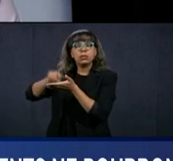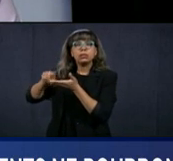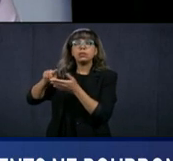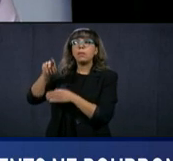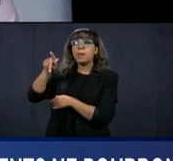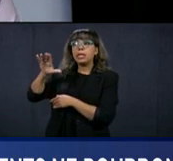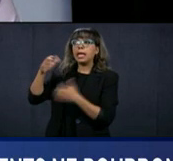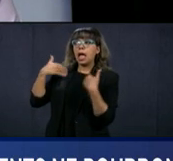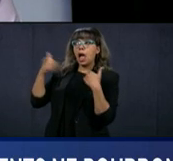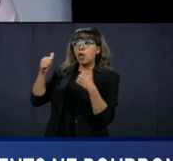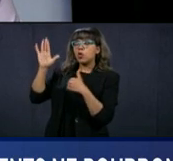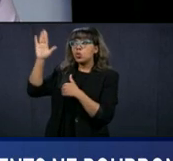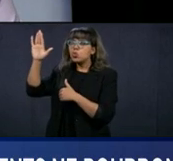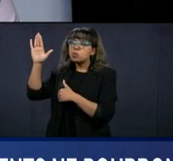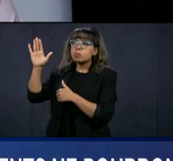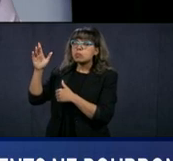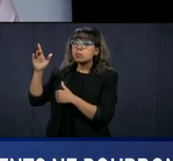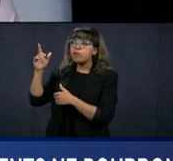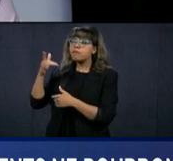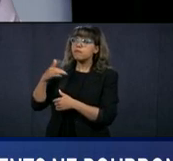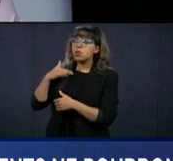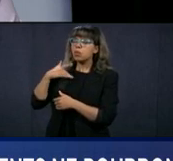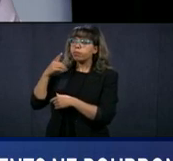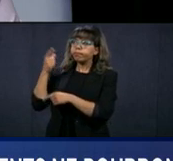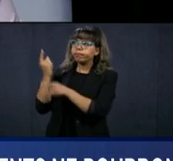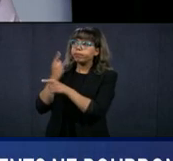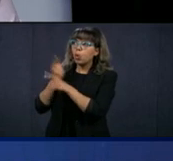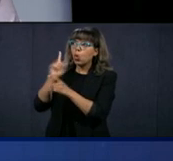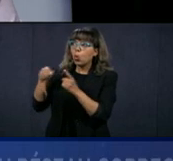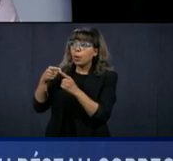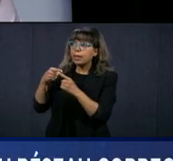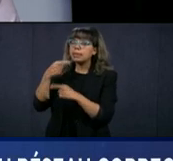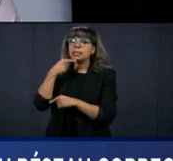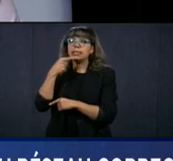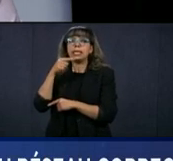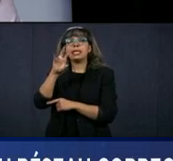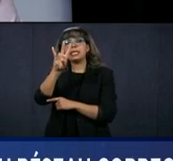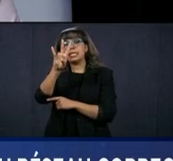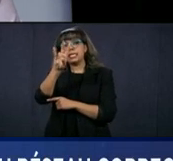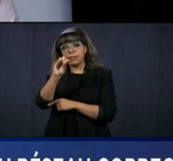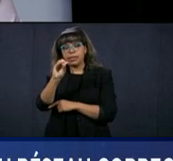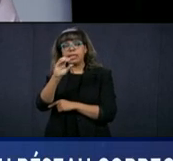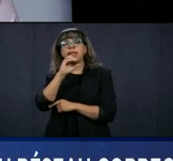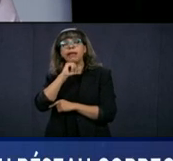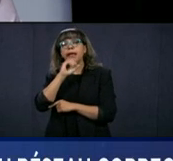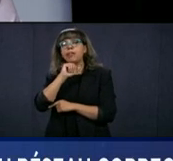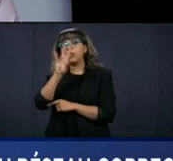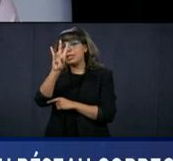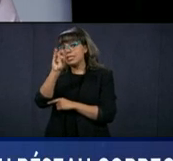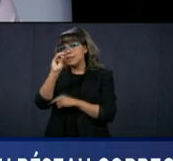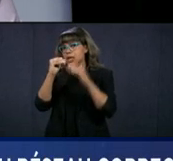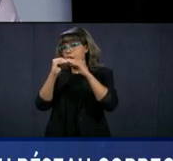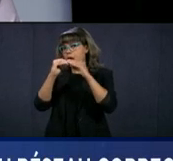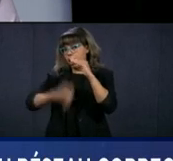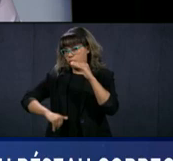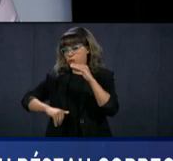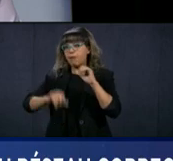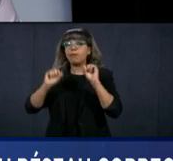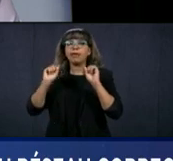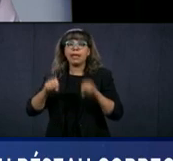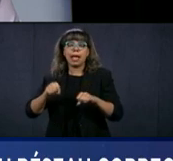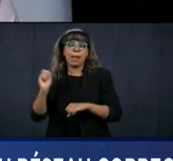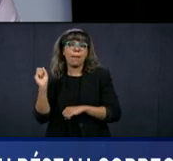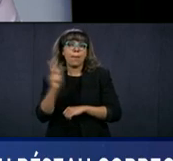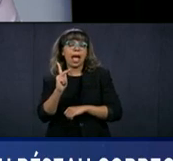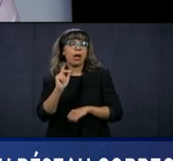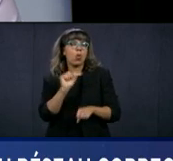de 70 ans, il est possible de retourner au travail sans un risque significatif. Tous les employeurs